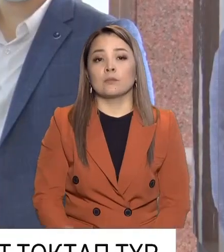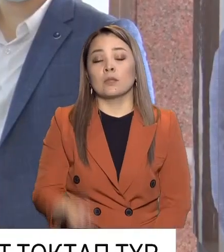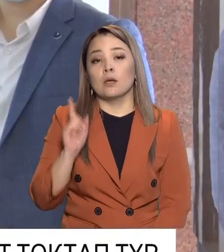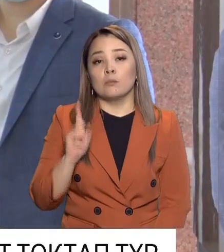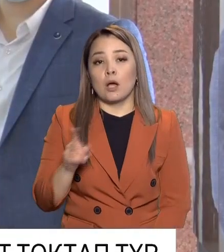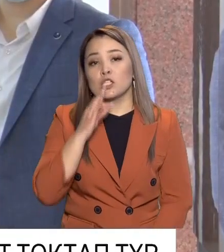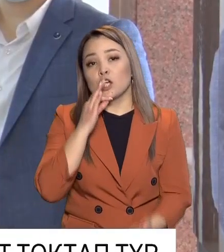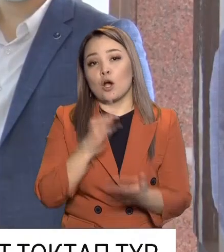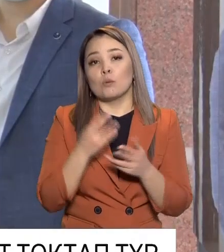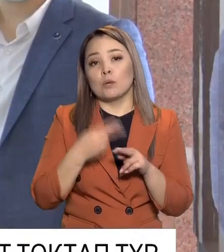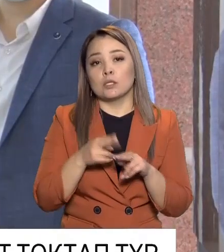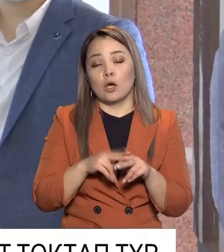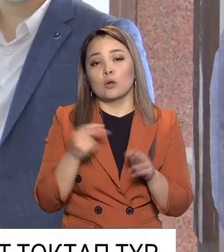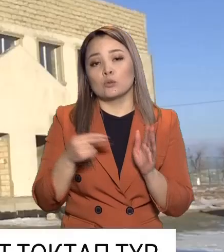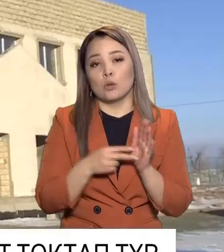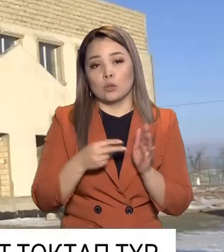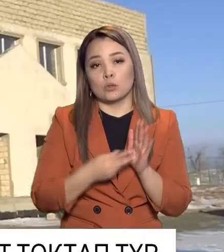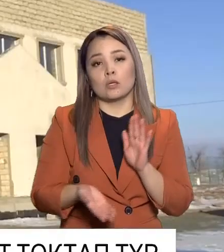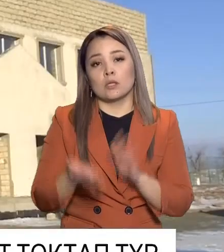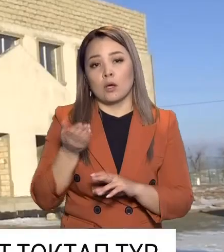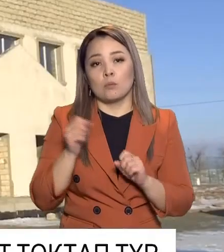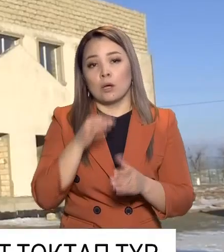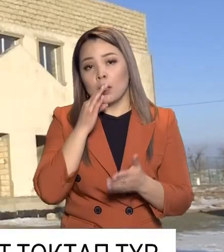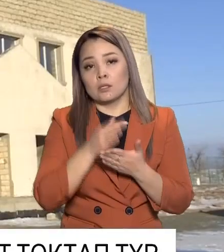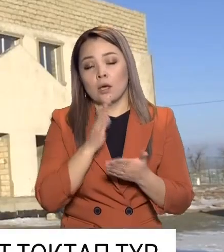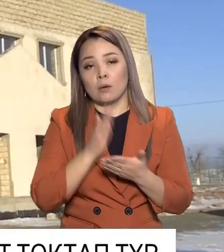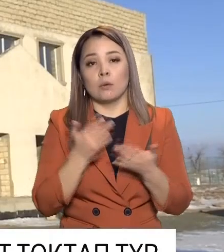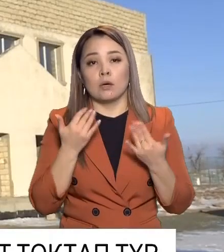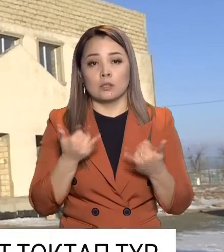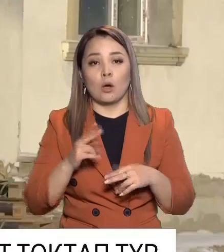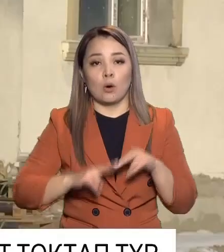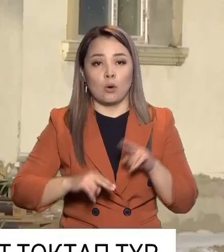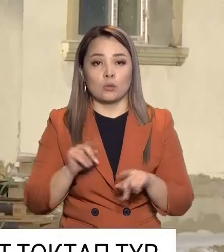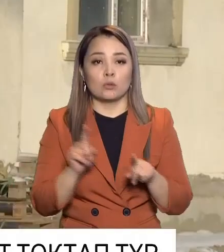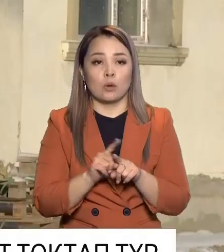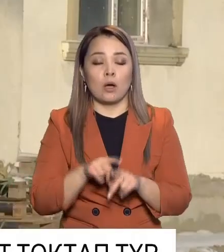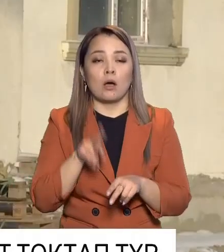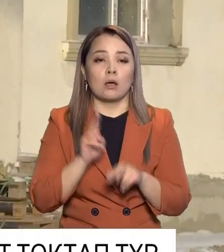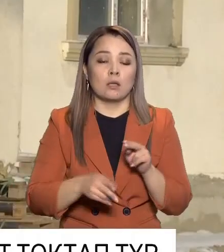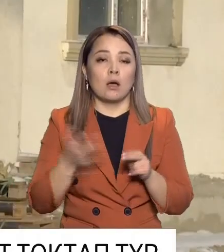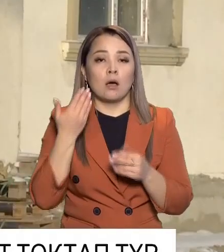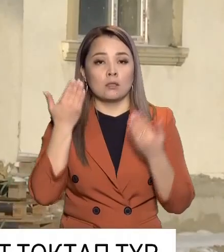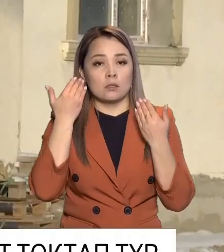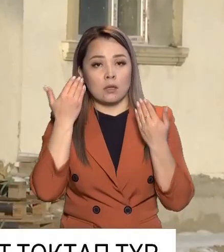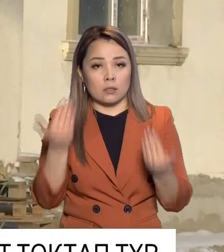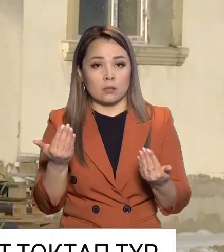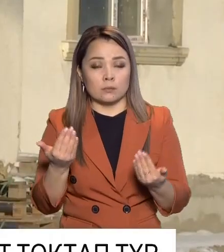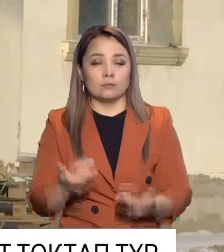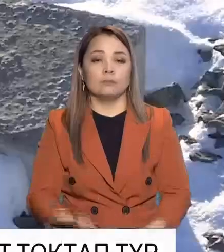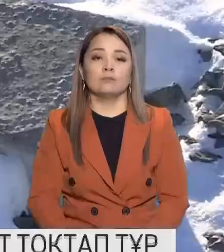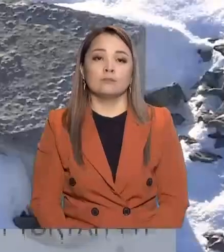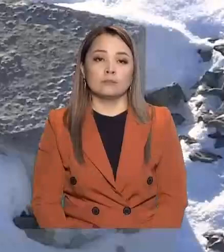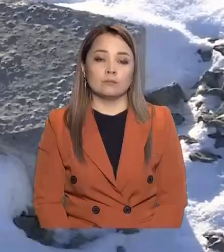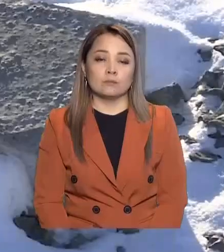Бірақ жауаптылар жоба құнының тағы өсетінін жасырмайды. Демек, құрылыстың да қашан аяқталатыны белгісіз.